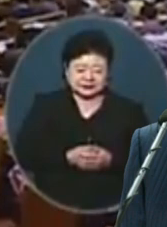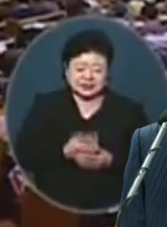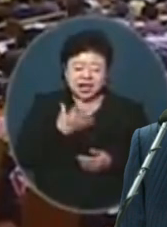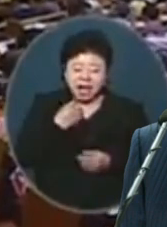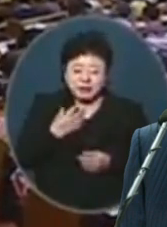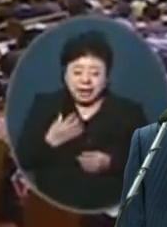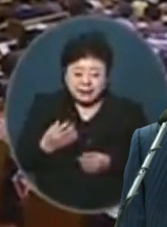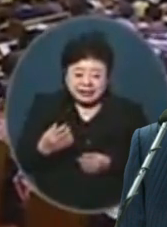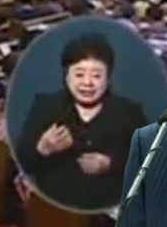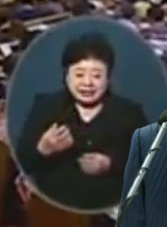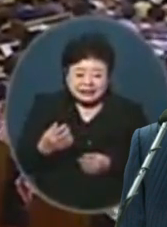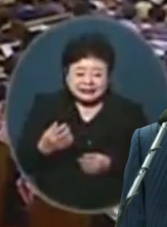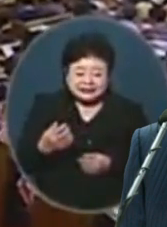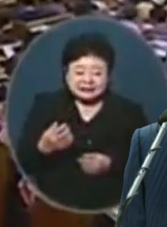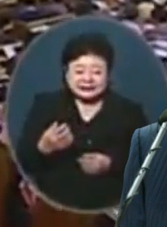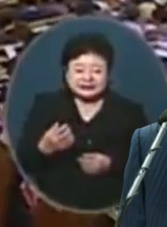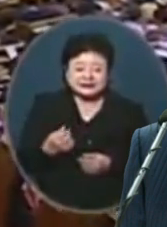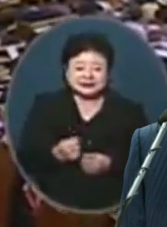아브라함이